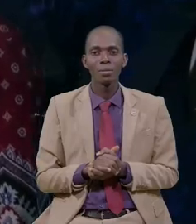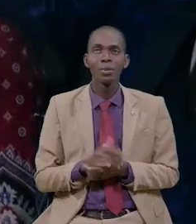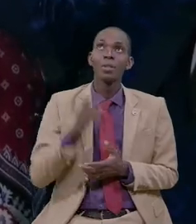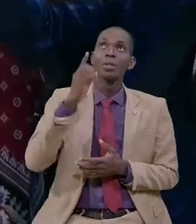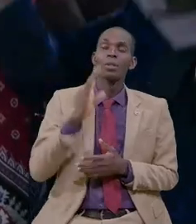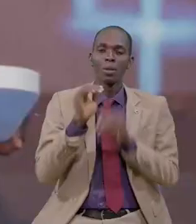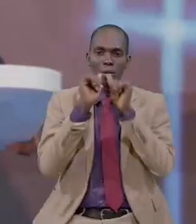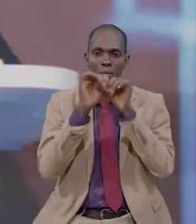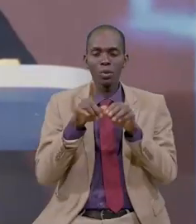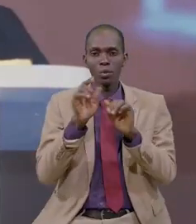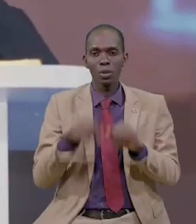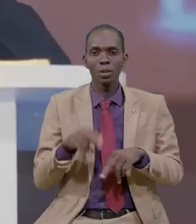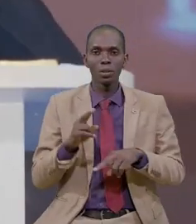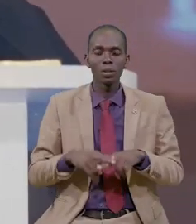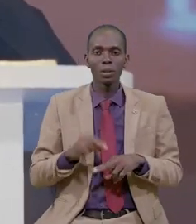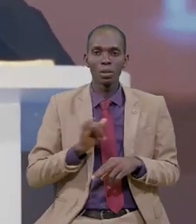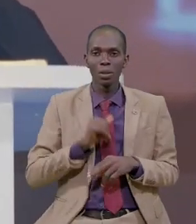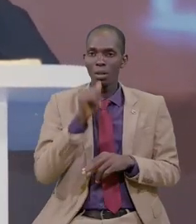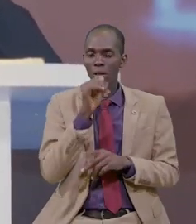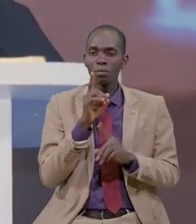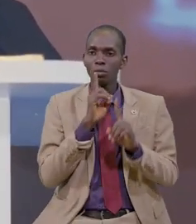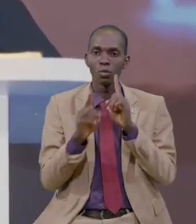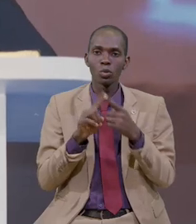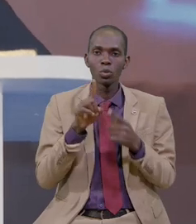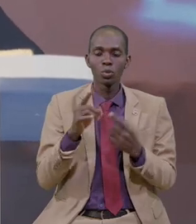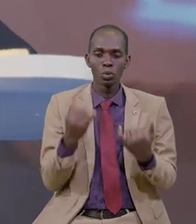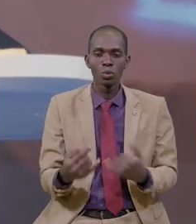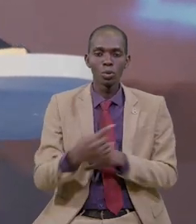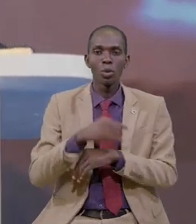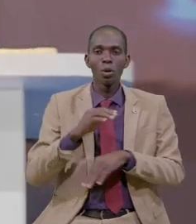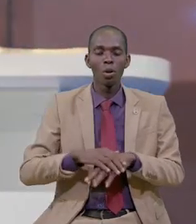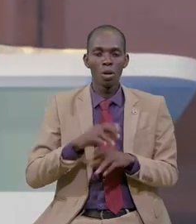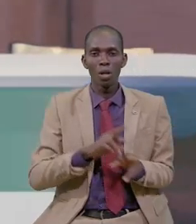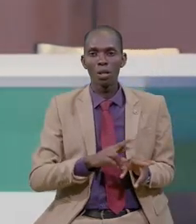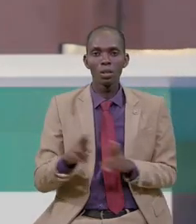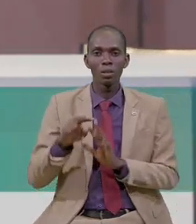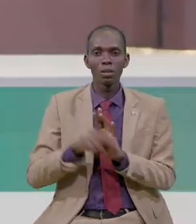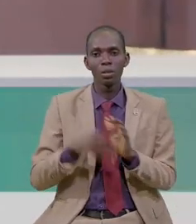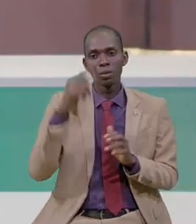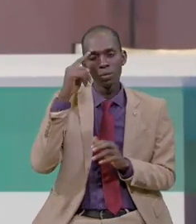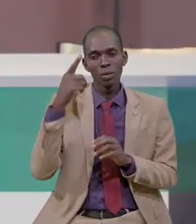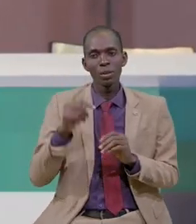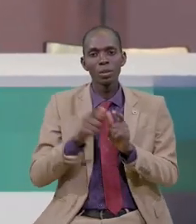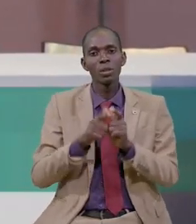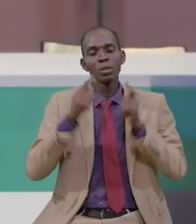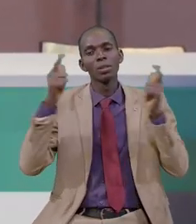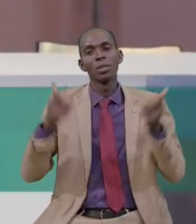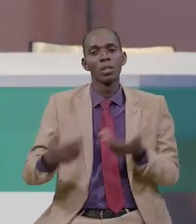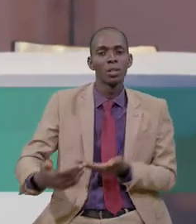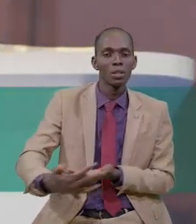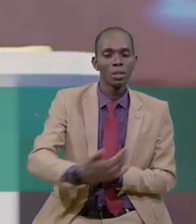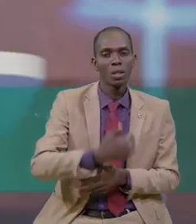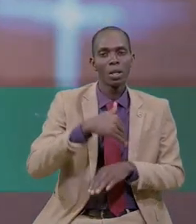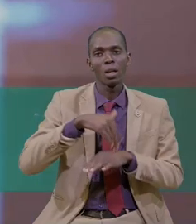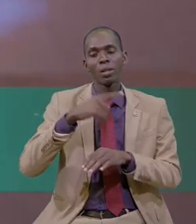Que Dieu bénisse, pour vous asseoir. Je vous parle aujourd'hui de la préparation pour la grande moisson de la